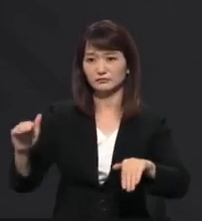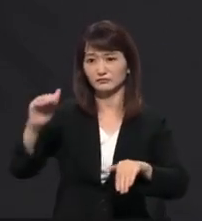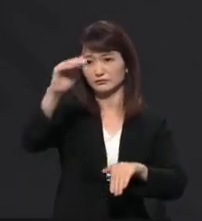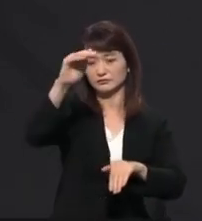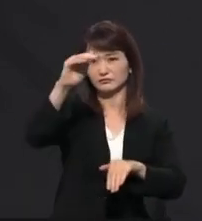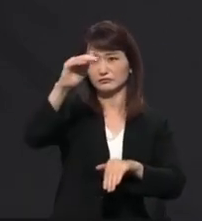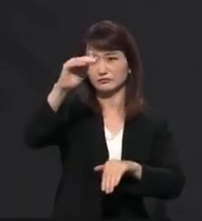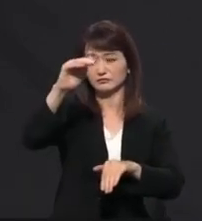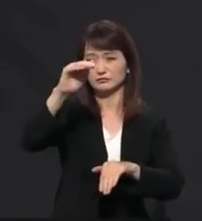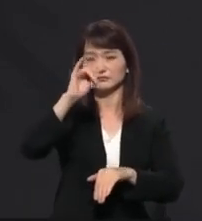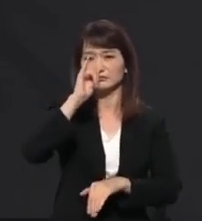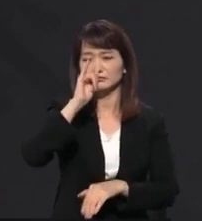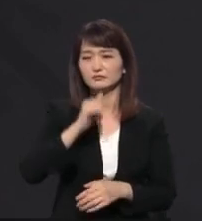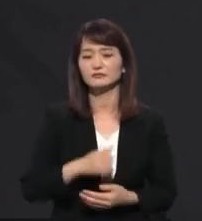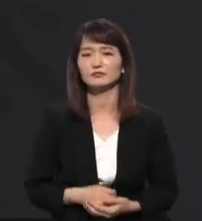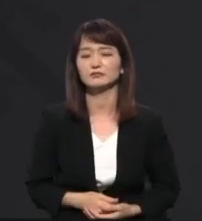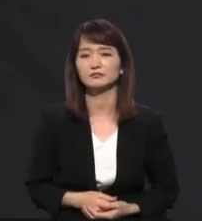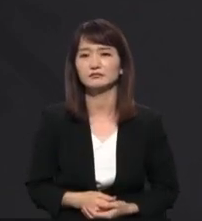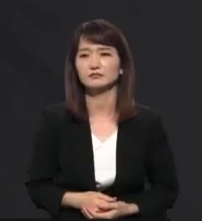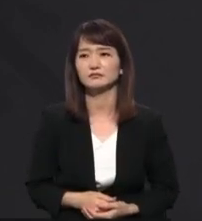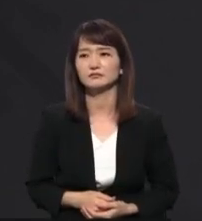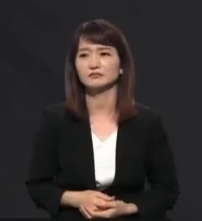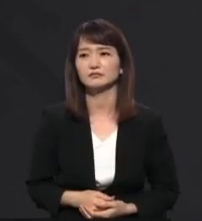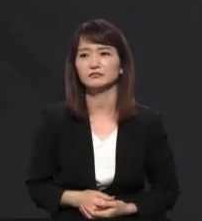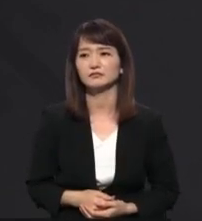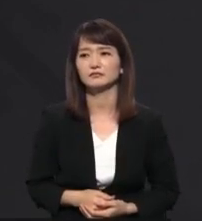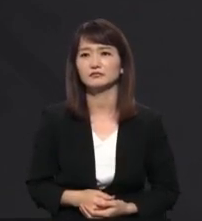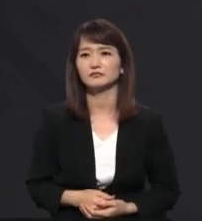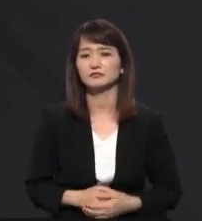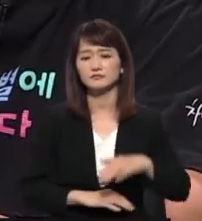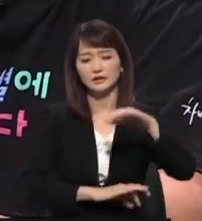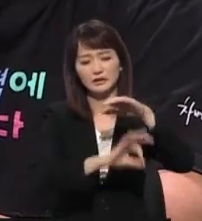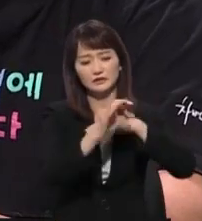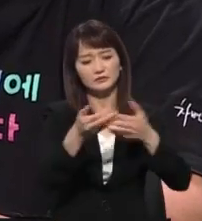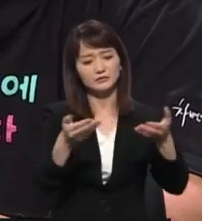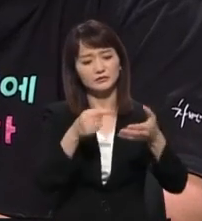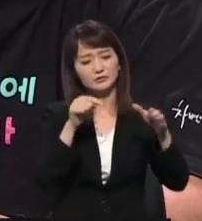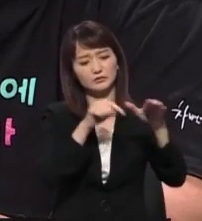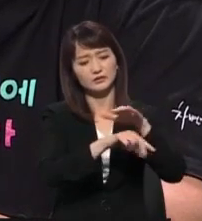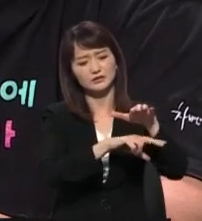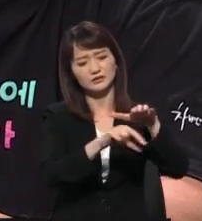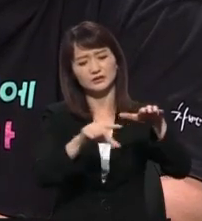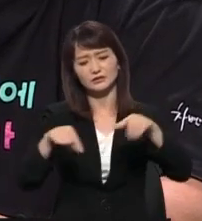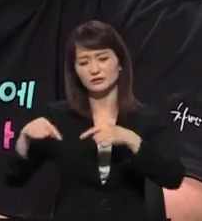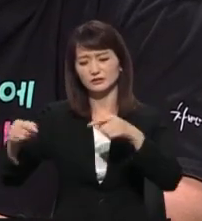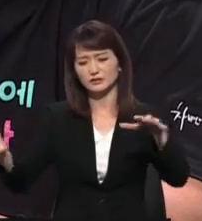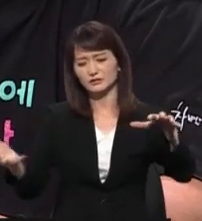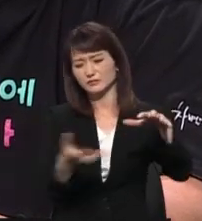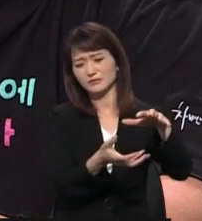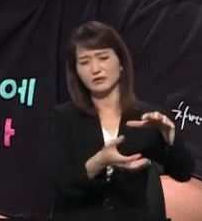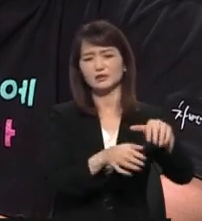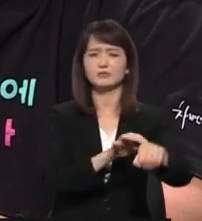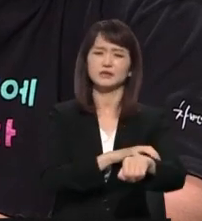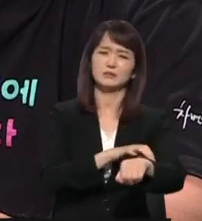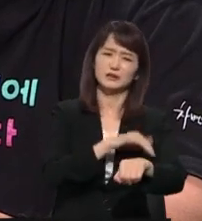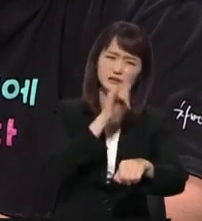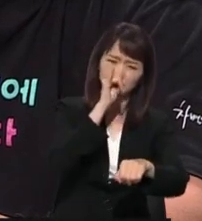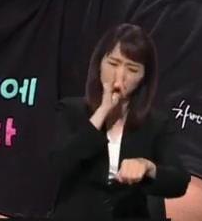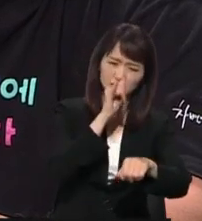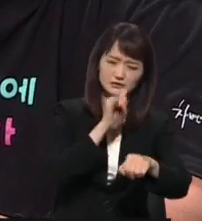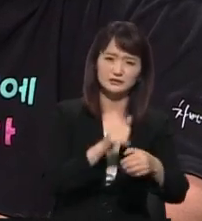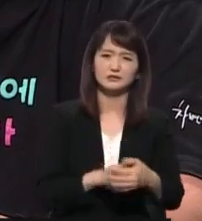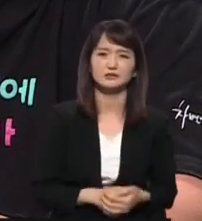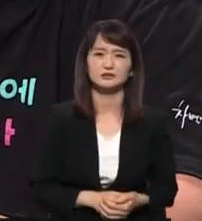이런 변화가 있고 불편이 많지만 사실은 출근길 시위라는게 많은 시민들에게 불편을 실질적으로